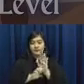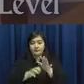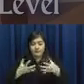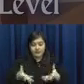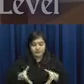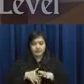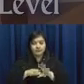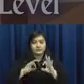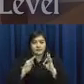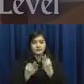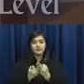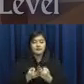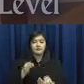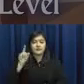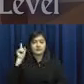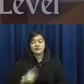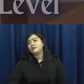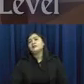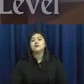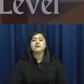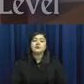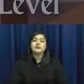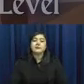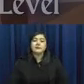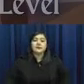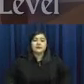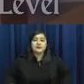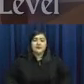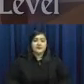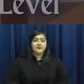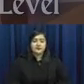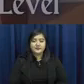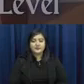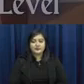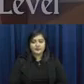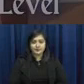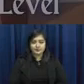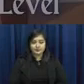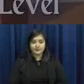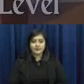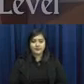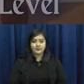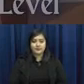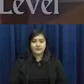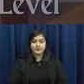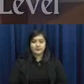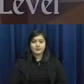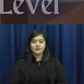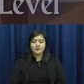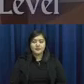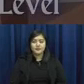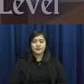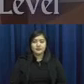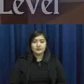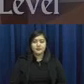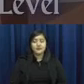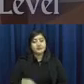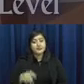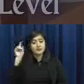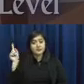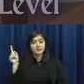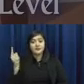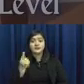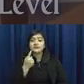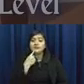ano lang ulit, ha? Pasintabi lang, ano lang ulit. Kumbaga, parang disclaimer lang. Hindi ko sinasabi ito. Huwag niyo pong sabihin na kaya ako sinasabi ito. Eh, kasi